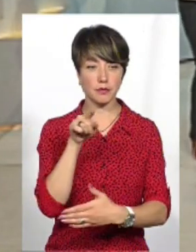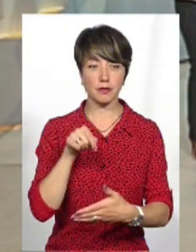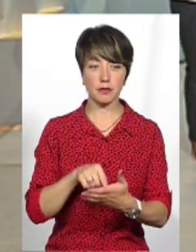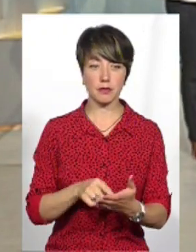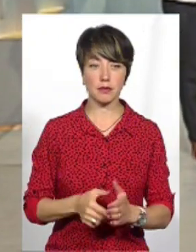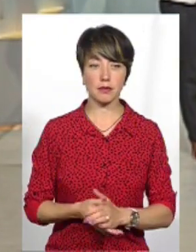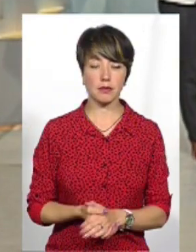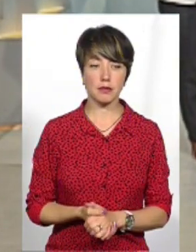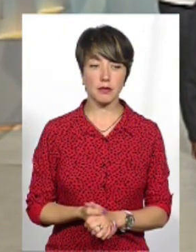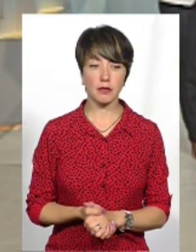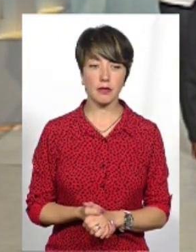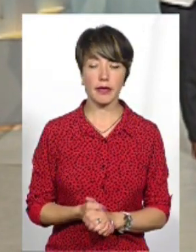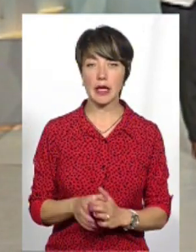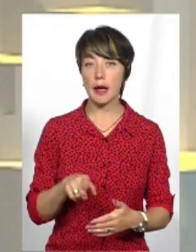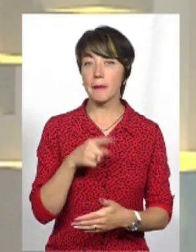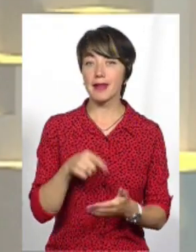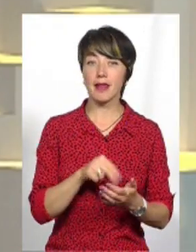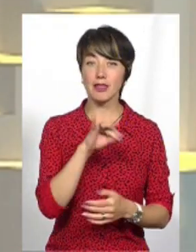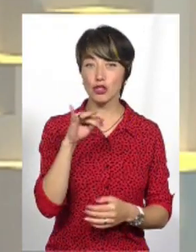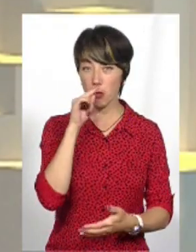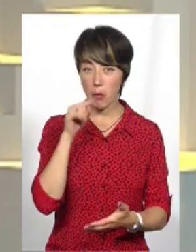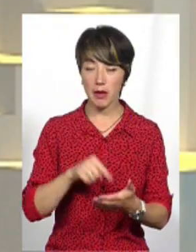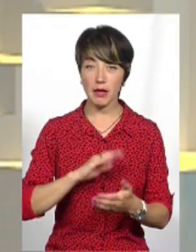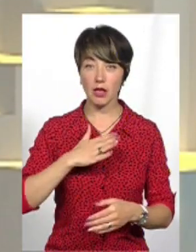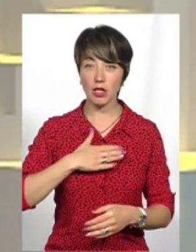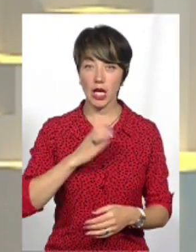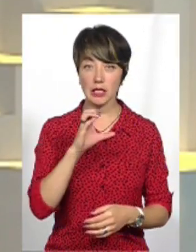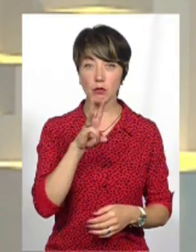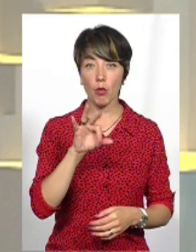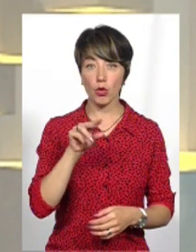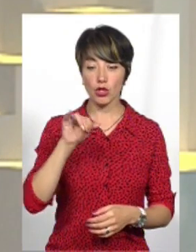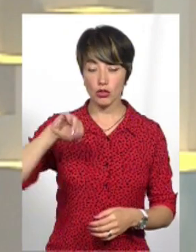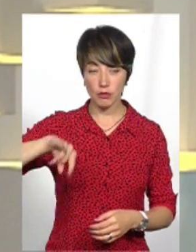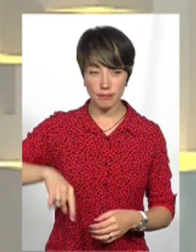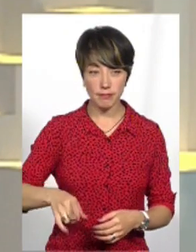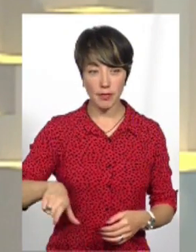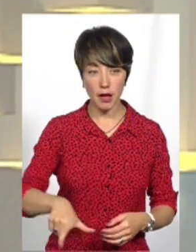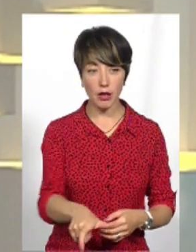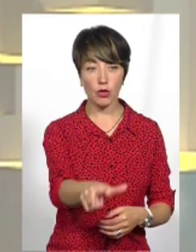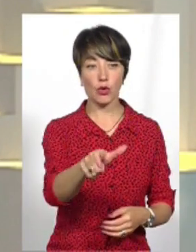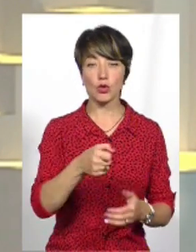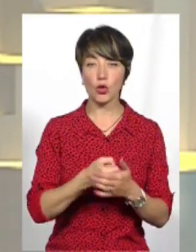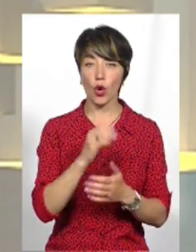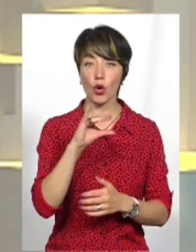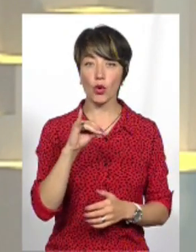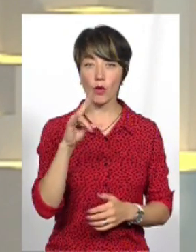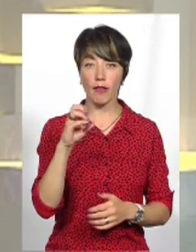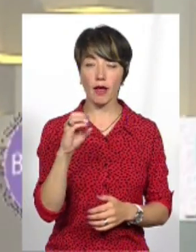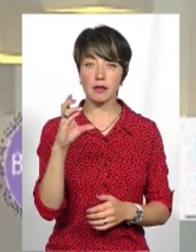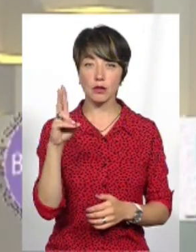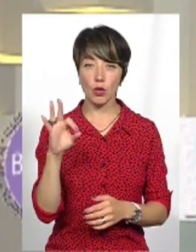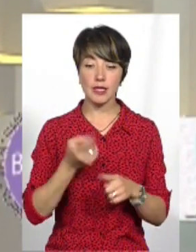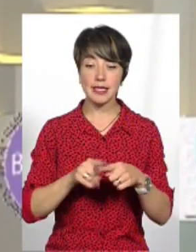Прошу. Питання, чи попаде наш Смотрицький каньйон до ЮНЕСКО,